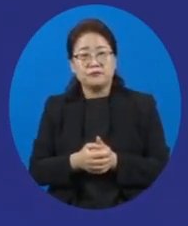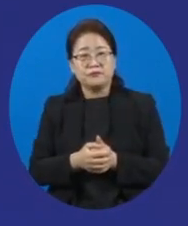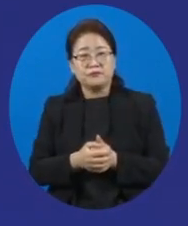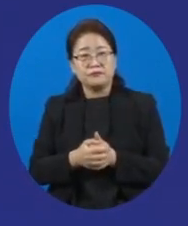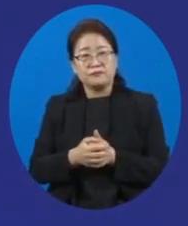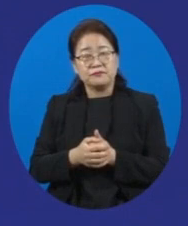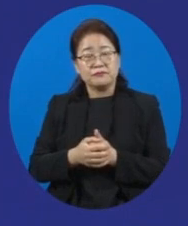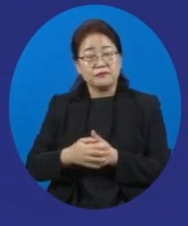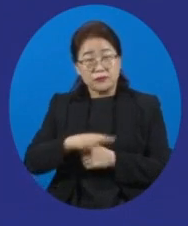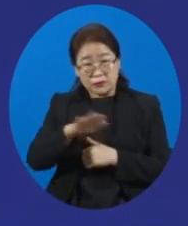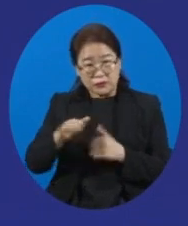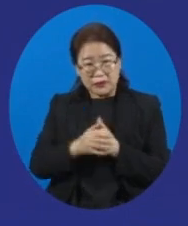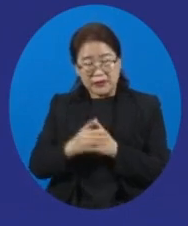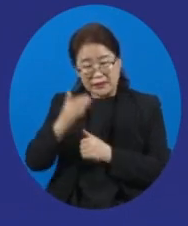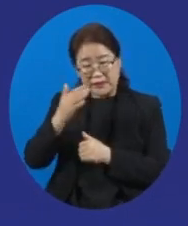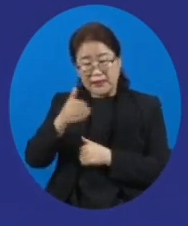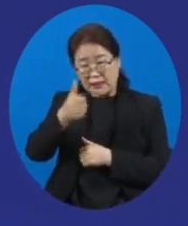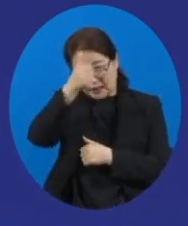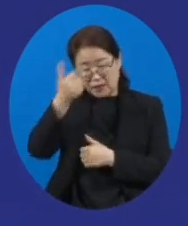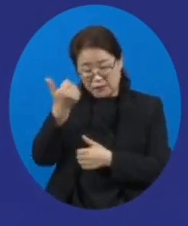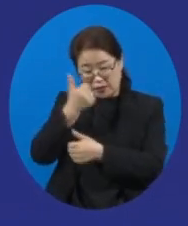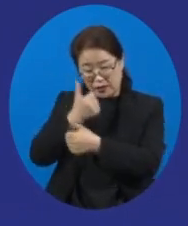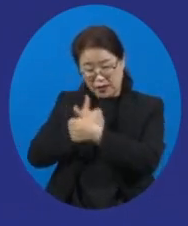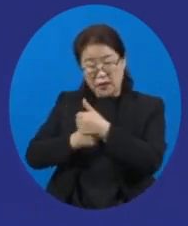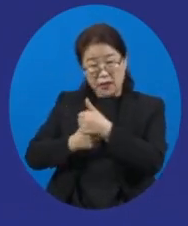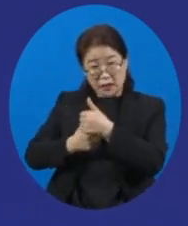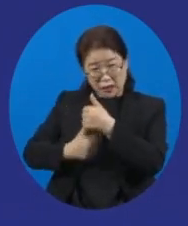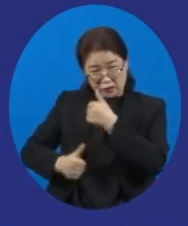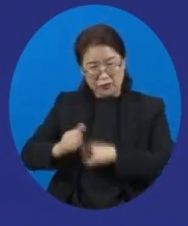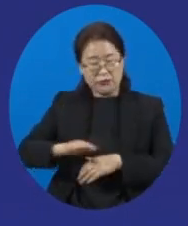후손인 우리들은요, 죄를 지으면